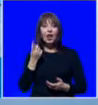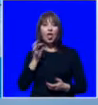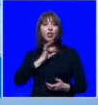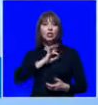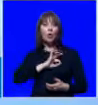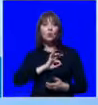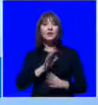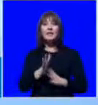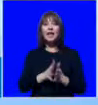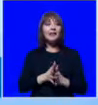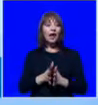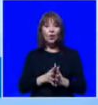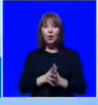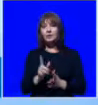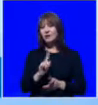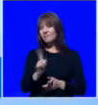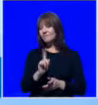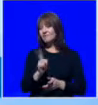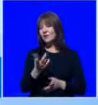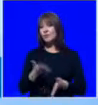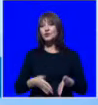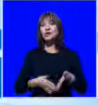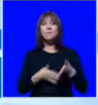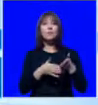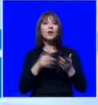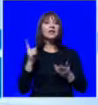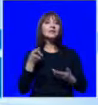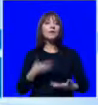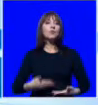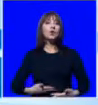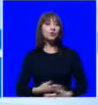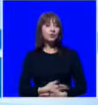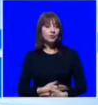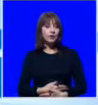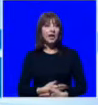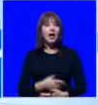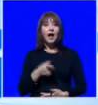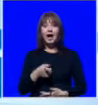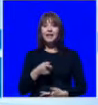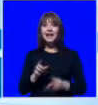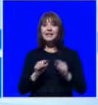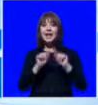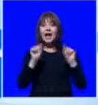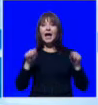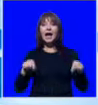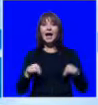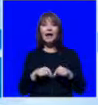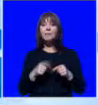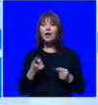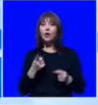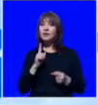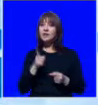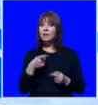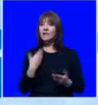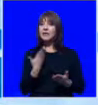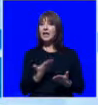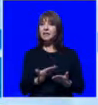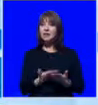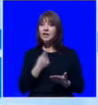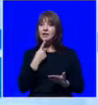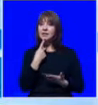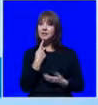доходи на хората, не може да подпомогнете само нуждащите се. Рамката обаче не я ли задава парламента с промени в законите и с регламентите,